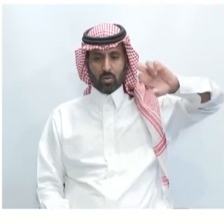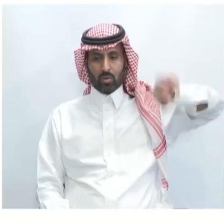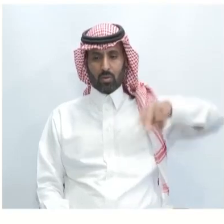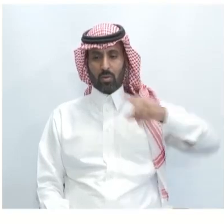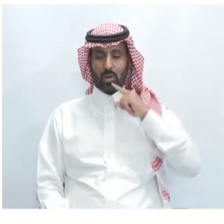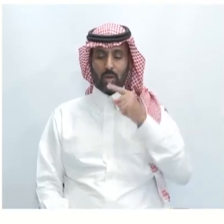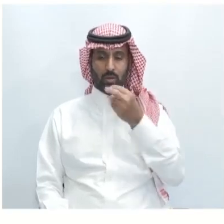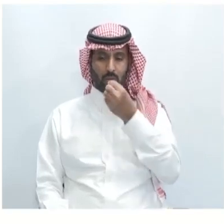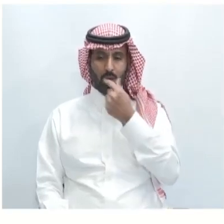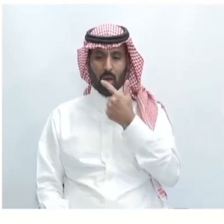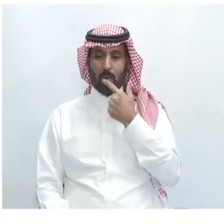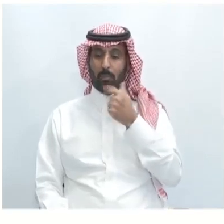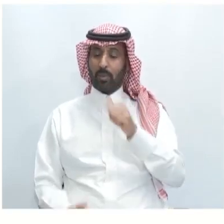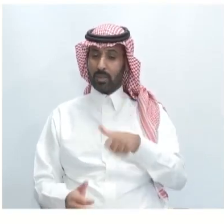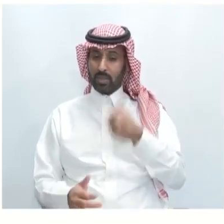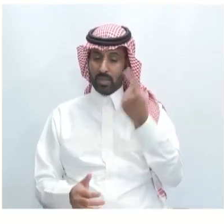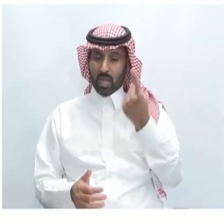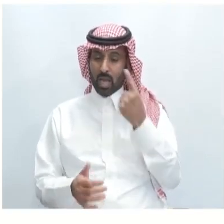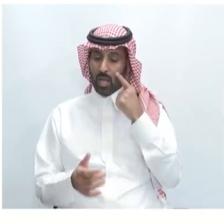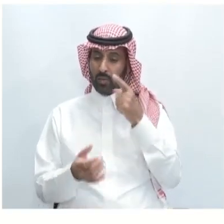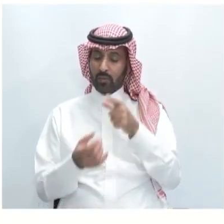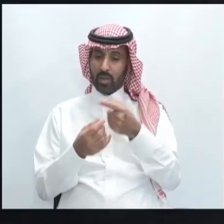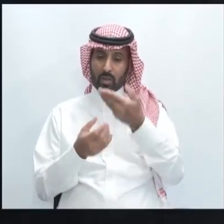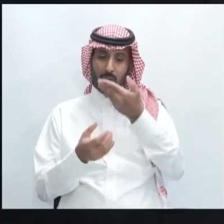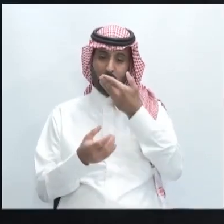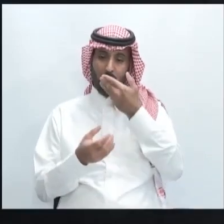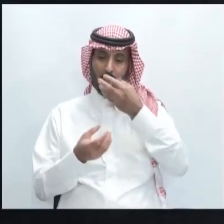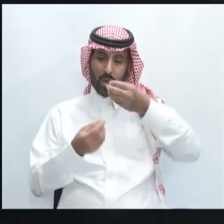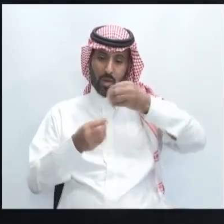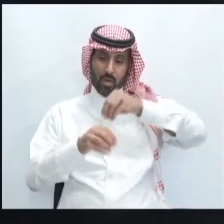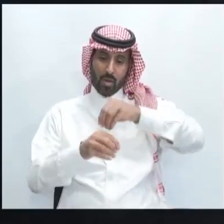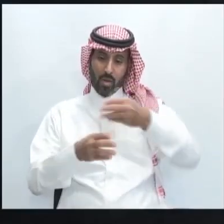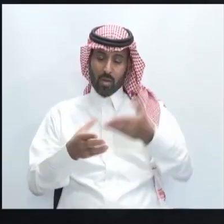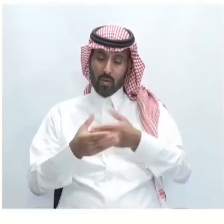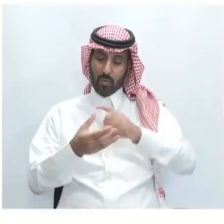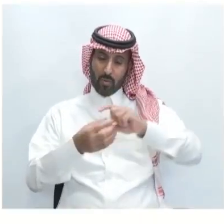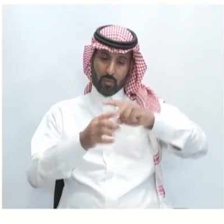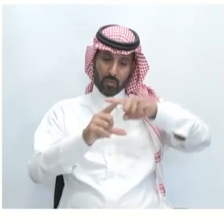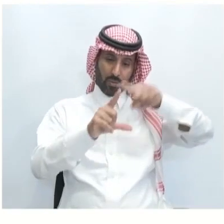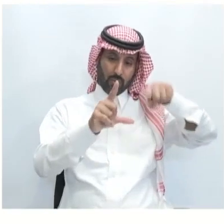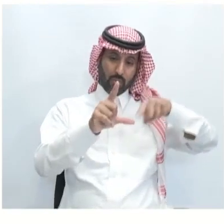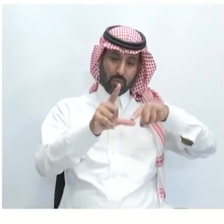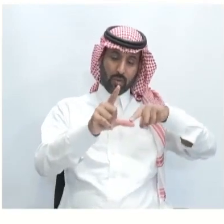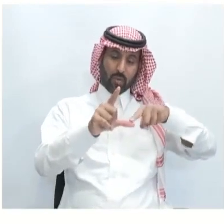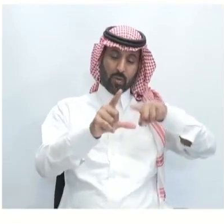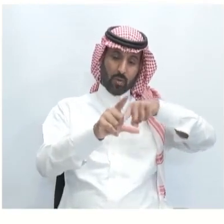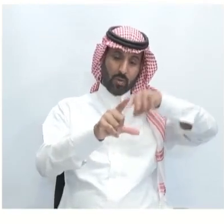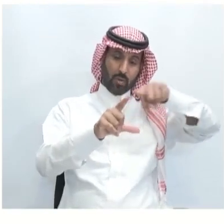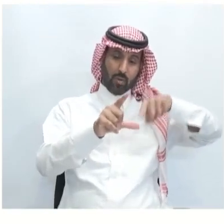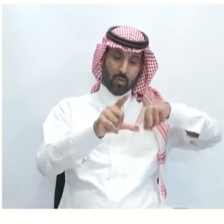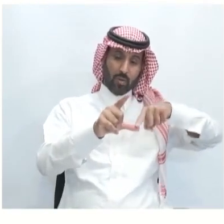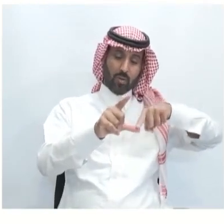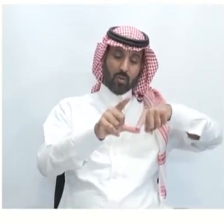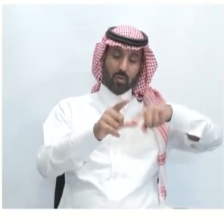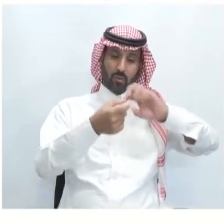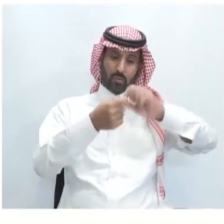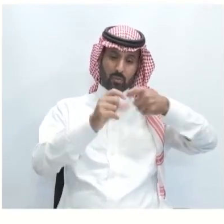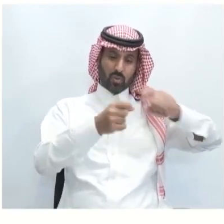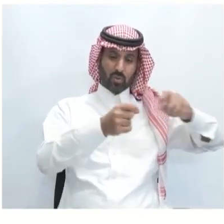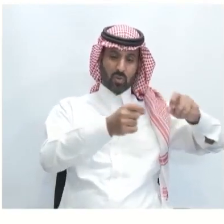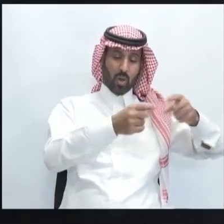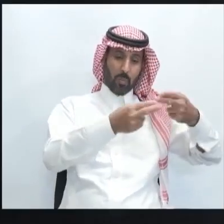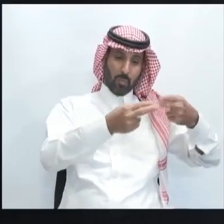اذا السكريات الاحاديه في محلولها المائي اما توجد في صوره حلقات او في صوره سلسله